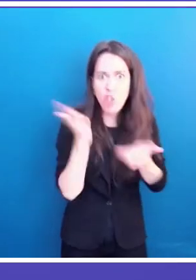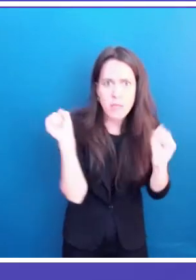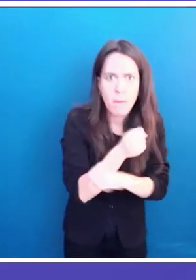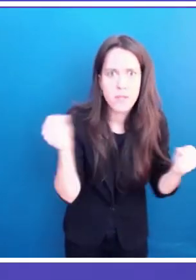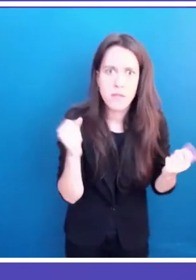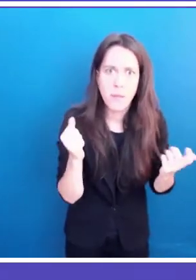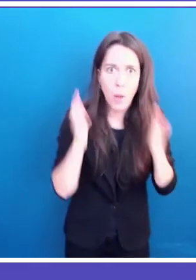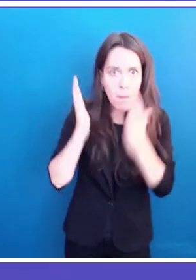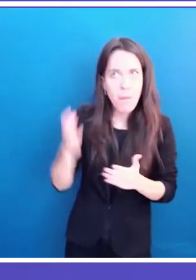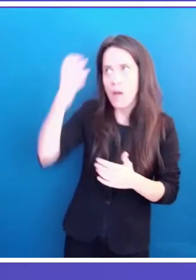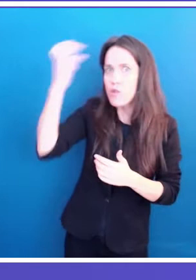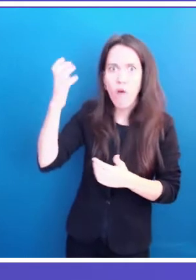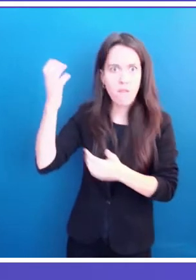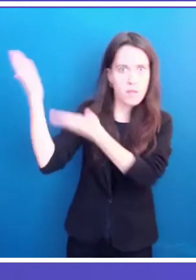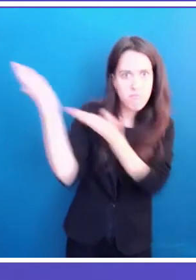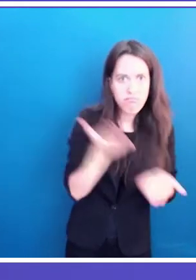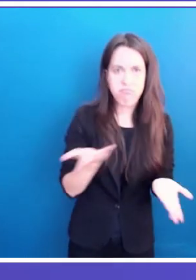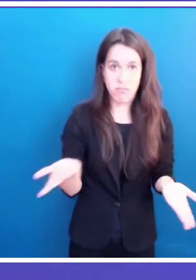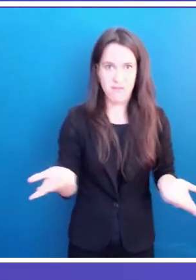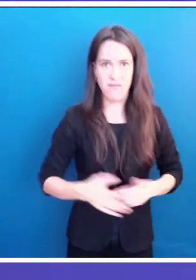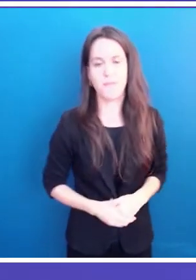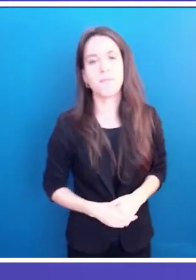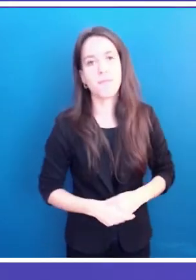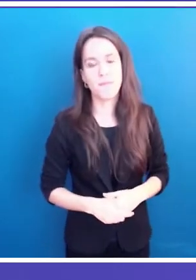من الآثار الأخرى كما